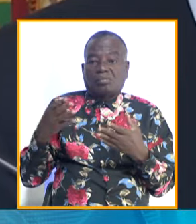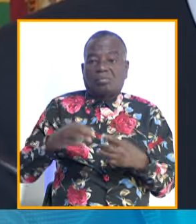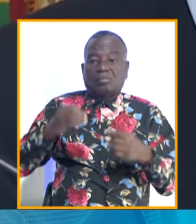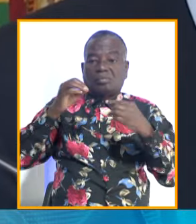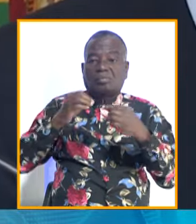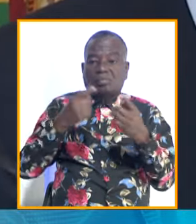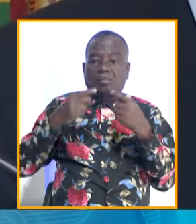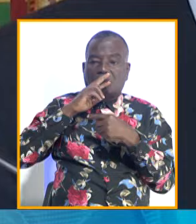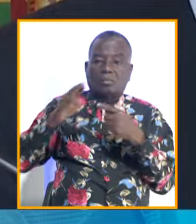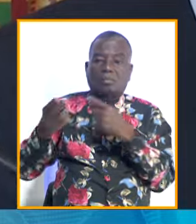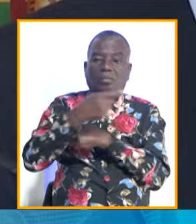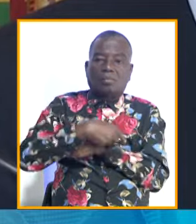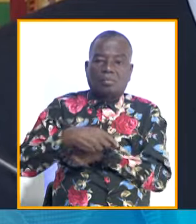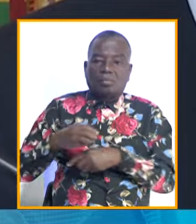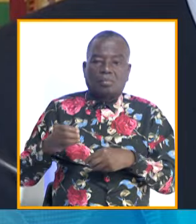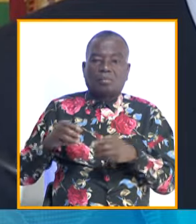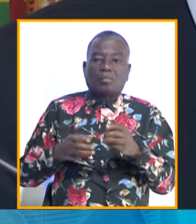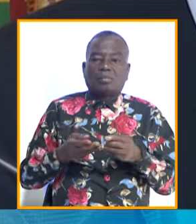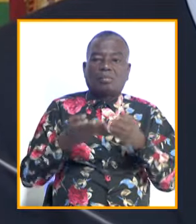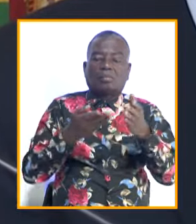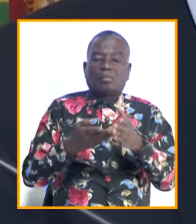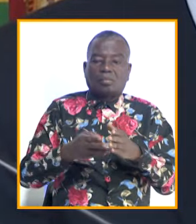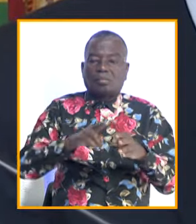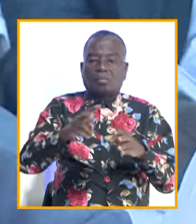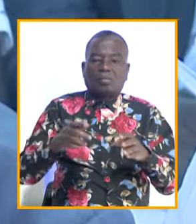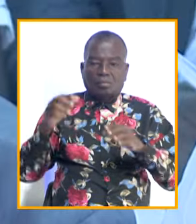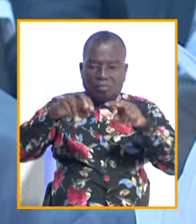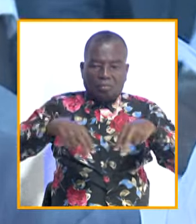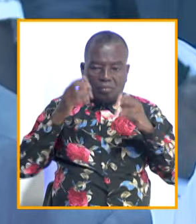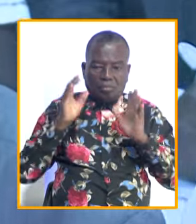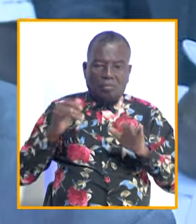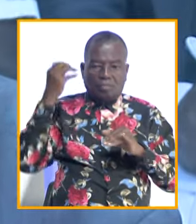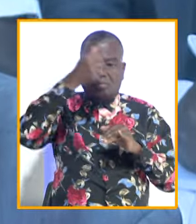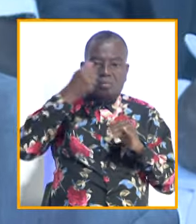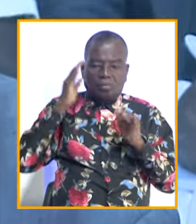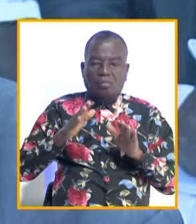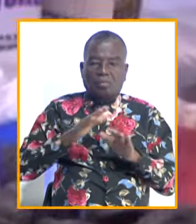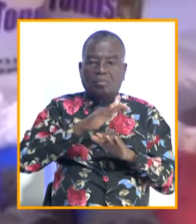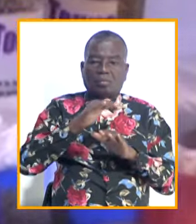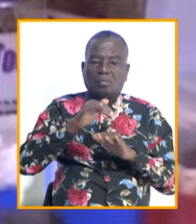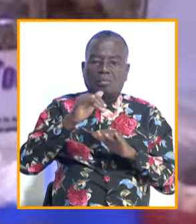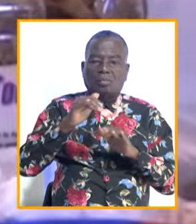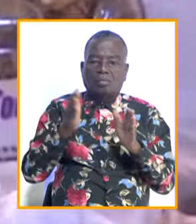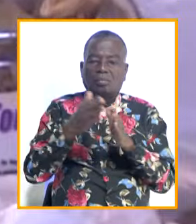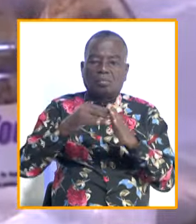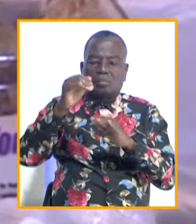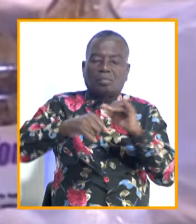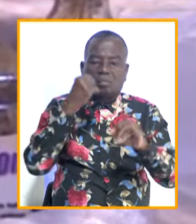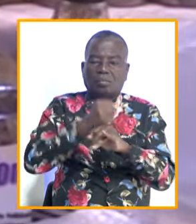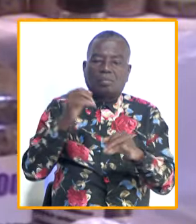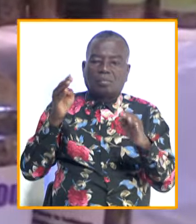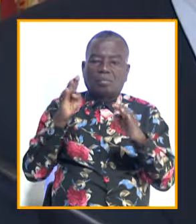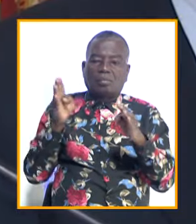sont aujourd'hui portés par vous, chercheurs africains. Ces assises internationales, donc des